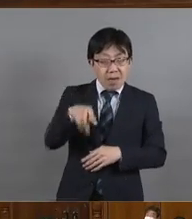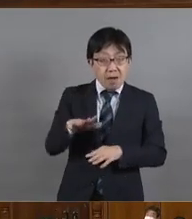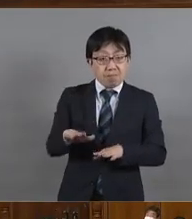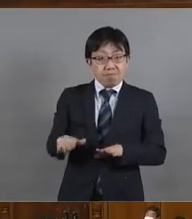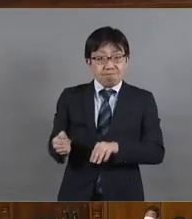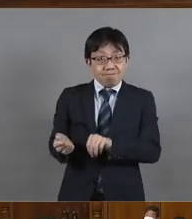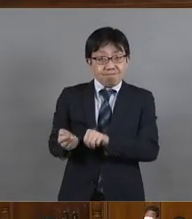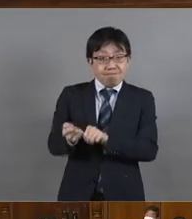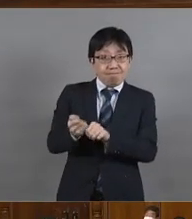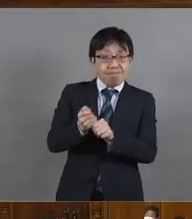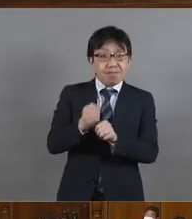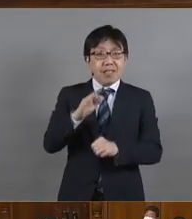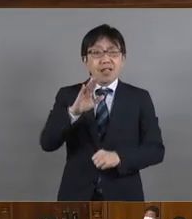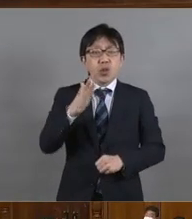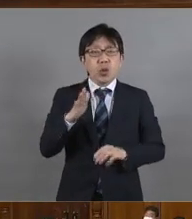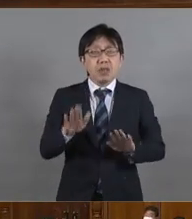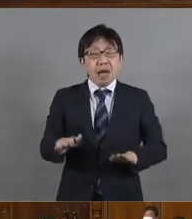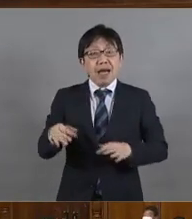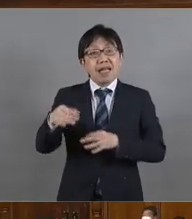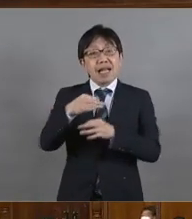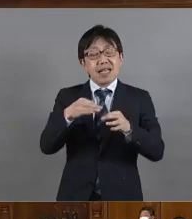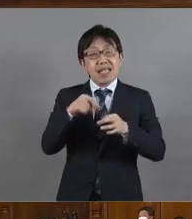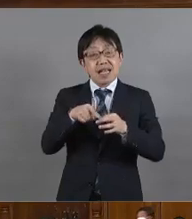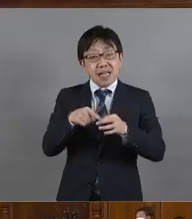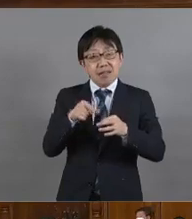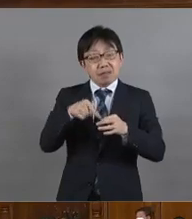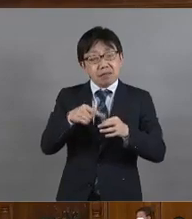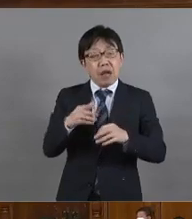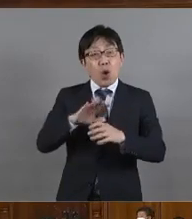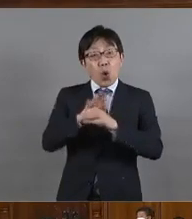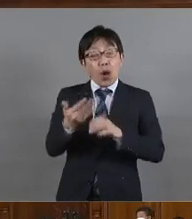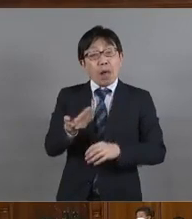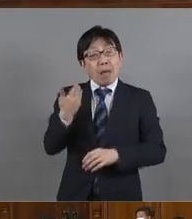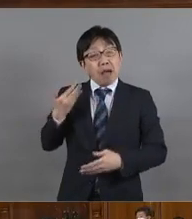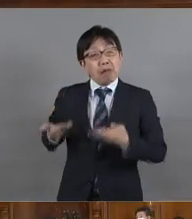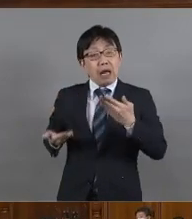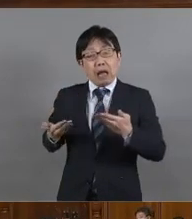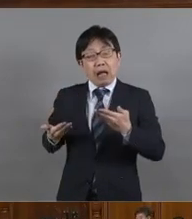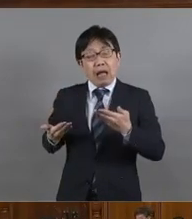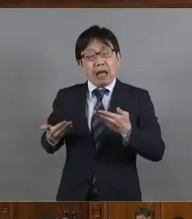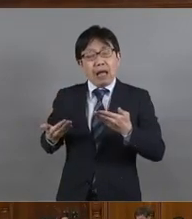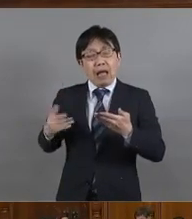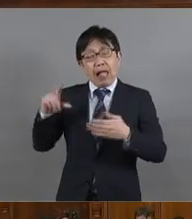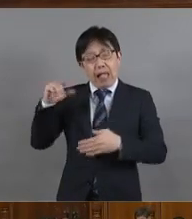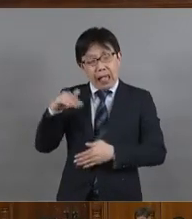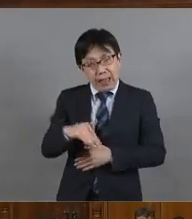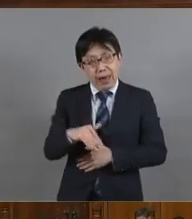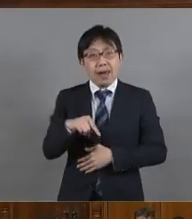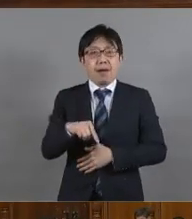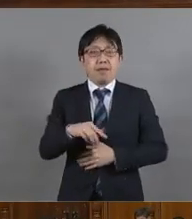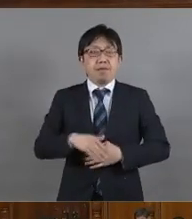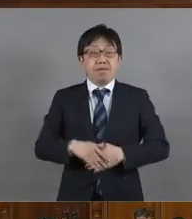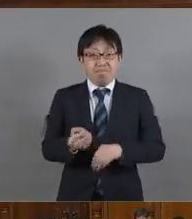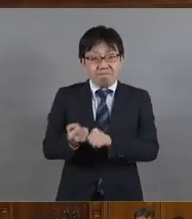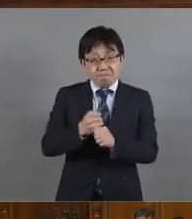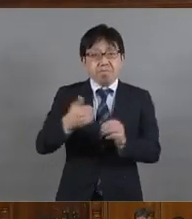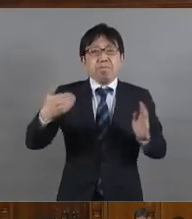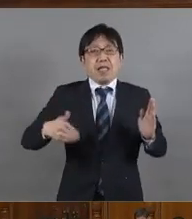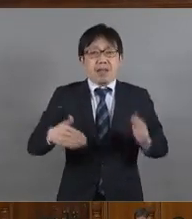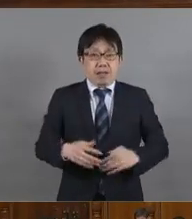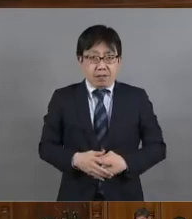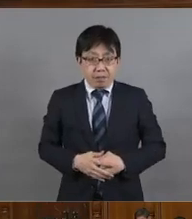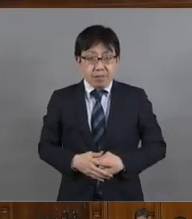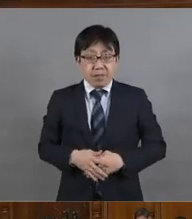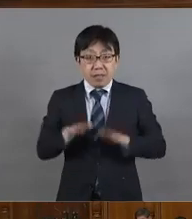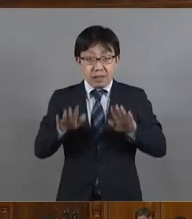経済は依然としてこの名前の水準を下回っており回復は道半ばです特に最近の感染拡大